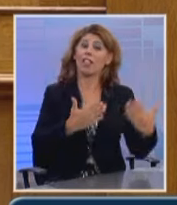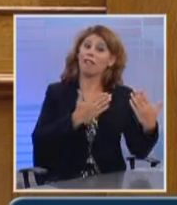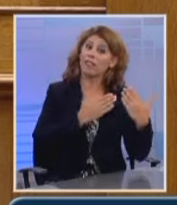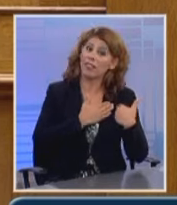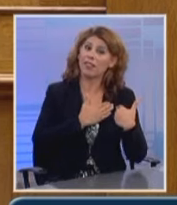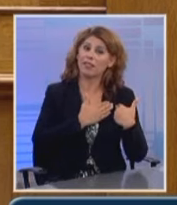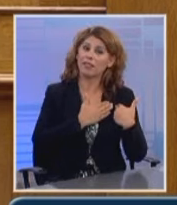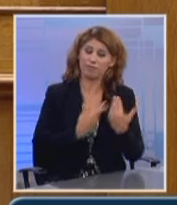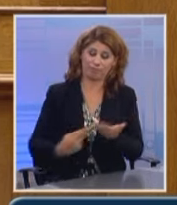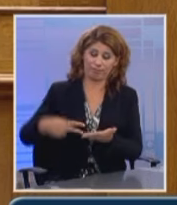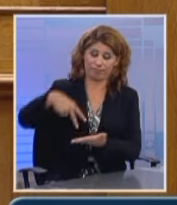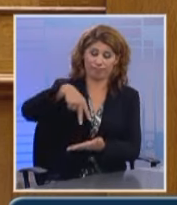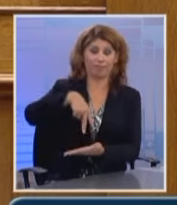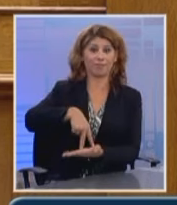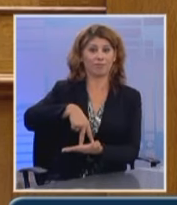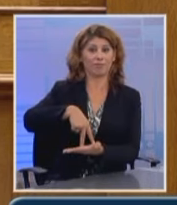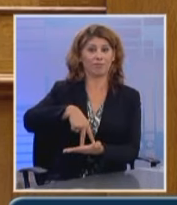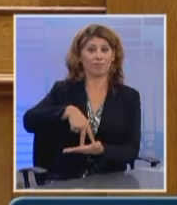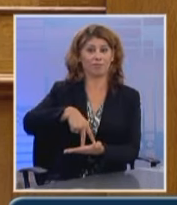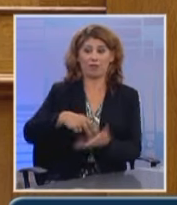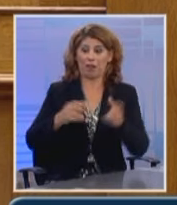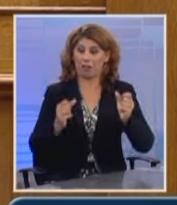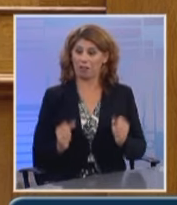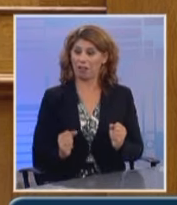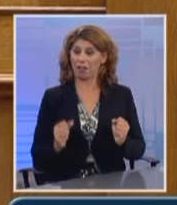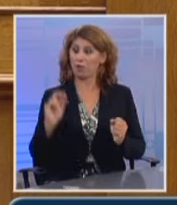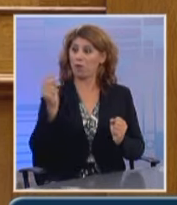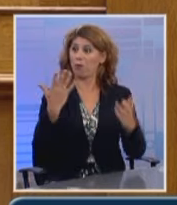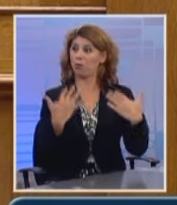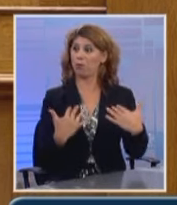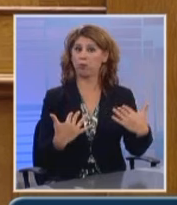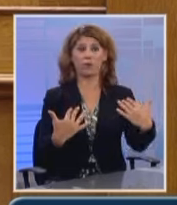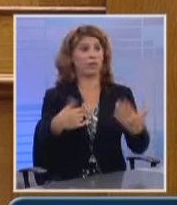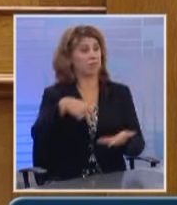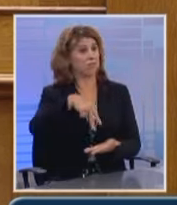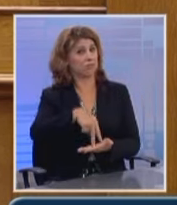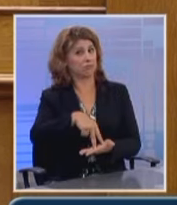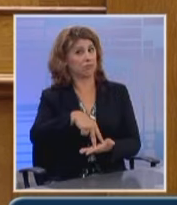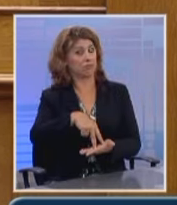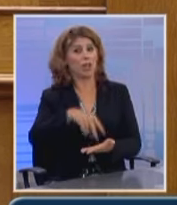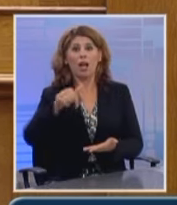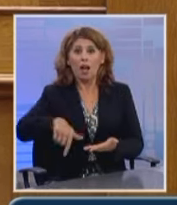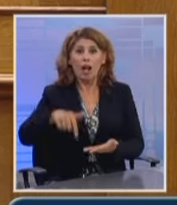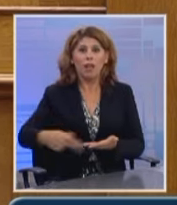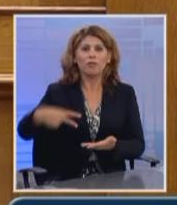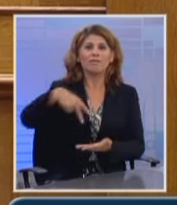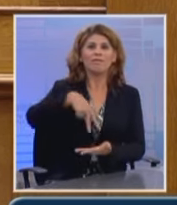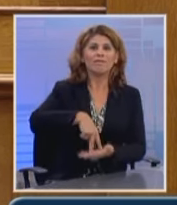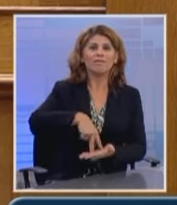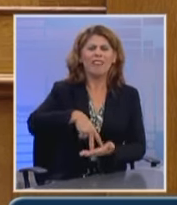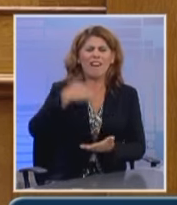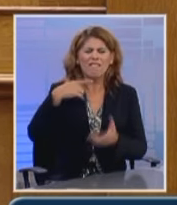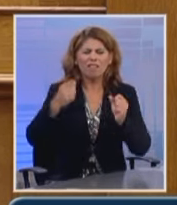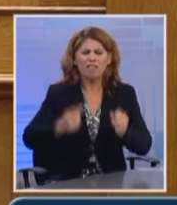να στέκεται κάποιος εδώ, στα έδρανα της Βουλής των Ελλήνων. Εδώ που θεωρείται το λίκνο της